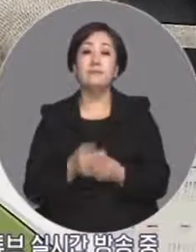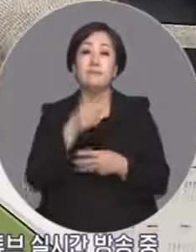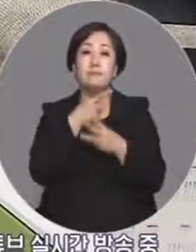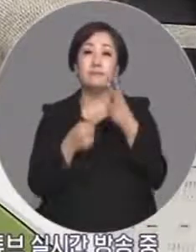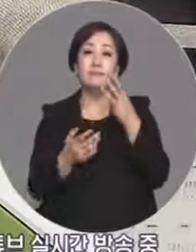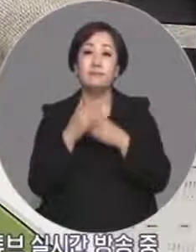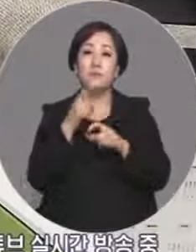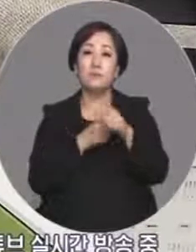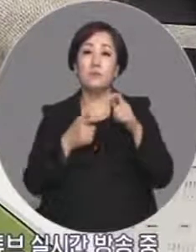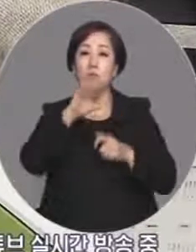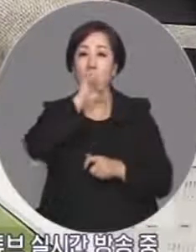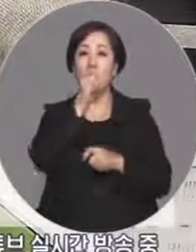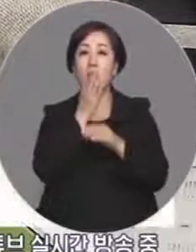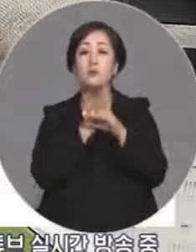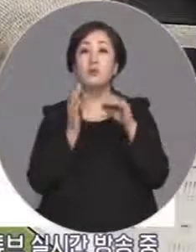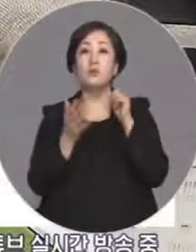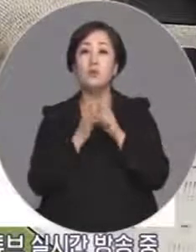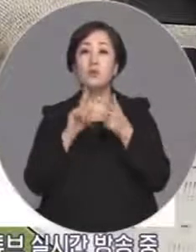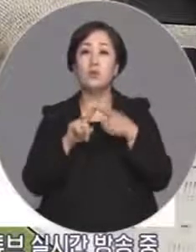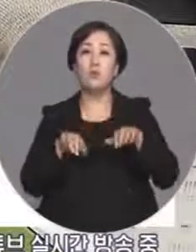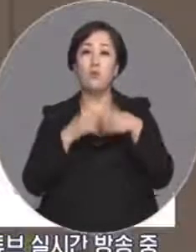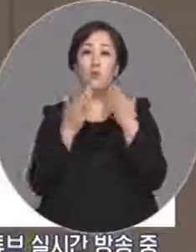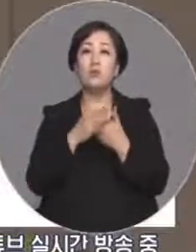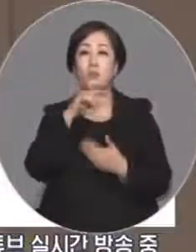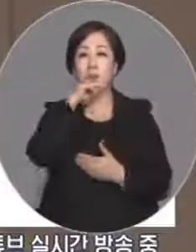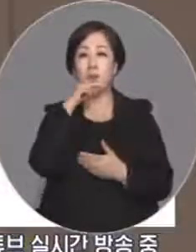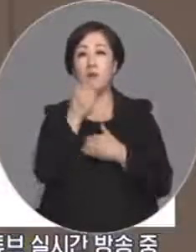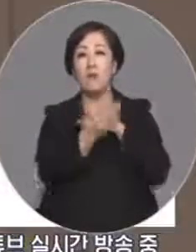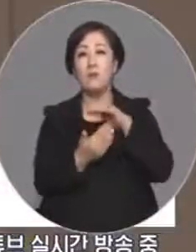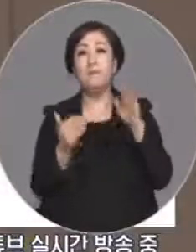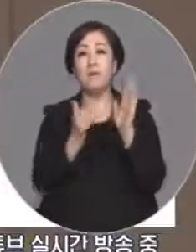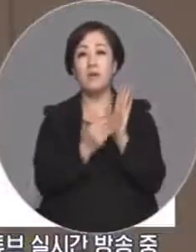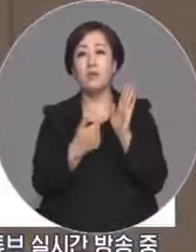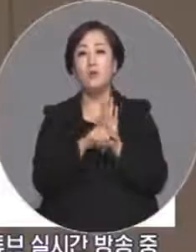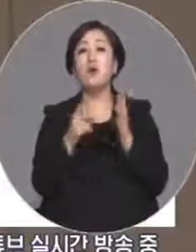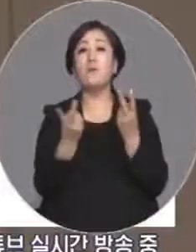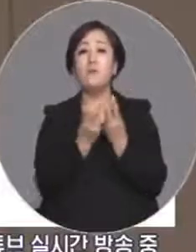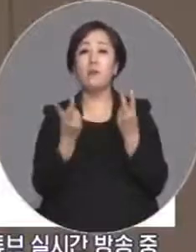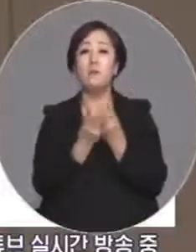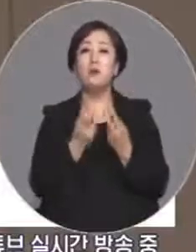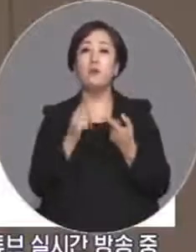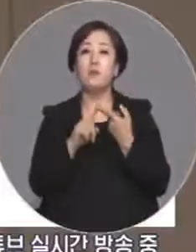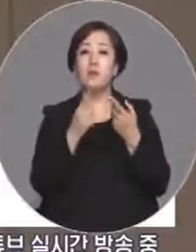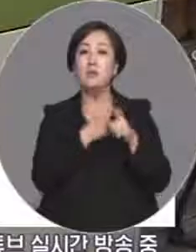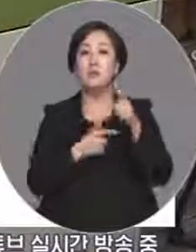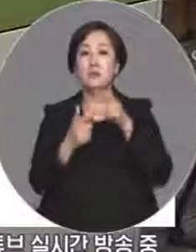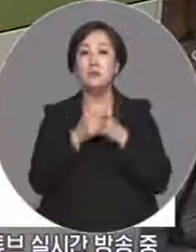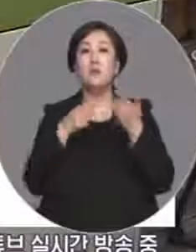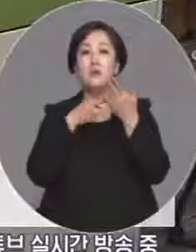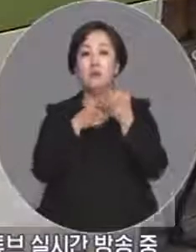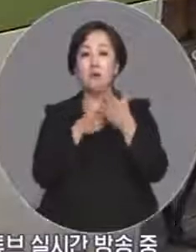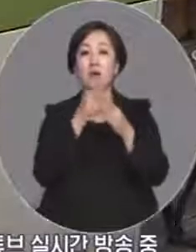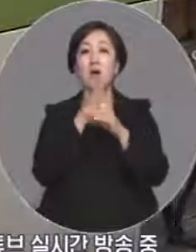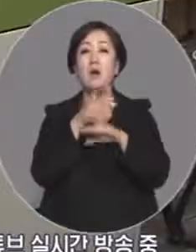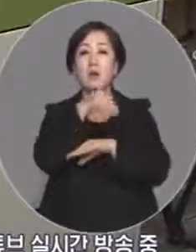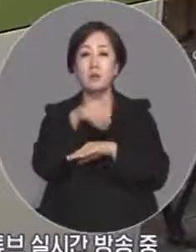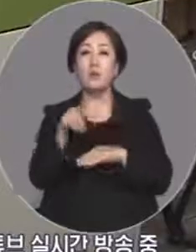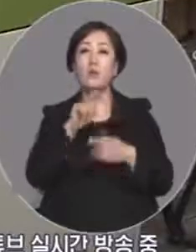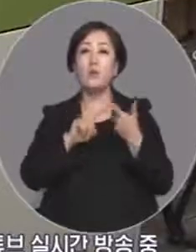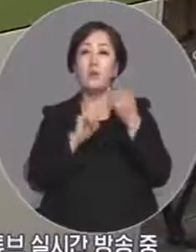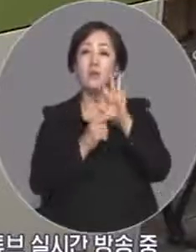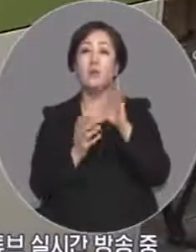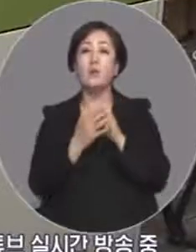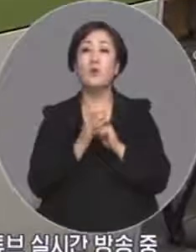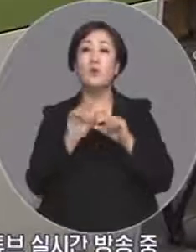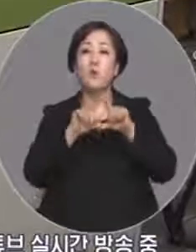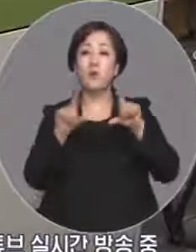울주군이 추경안 부결에 따른 군민들의 피해를 최소화하기 위해 원포인트 추경을 하겠다고 밝혔습니다.